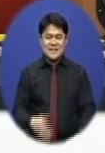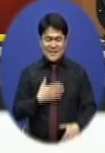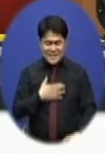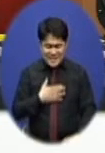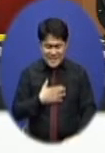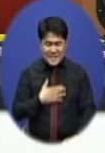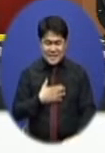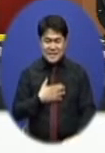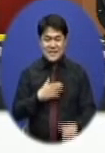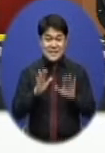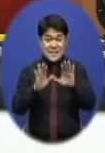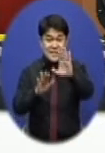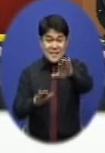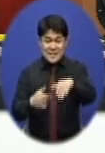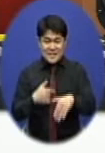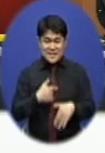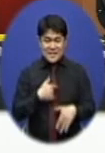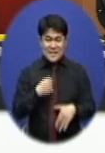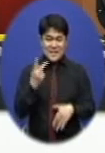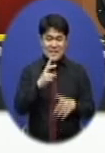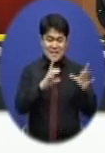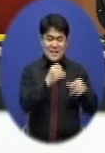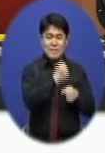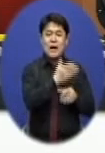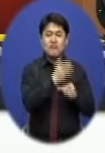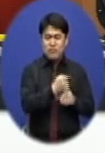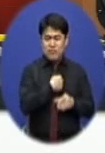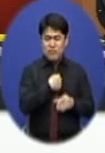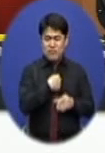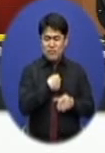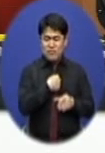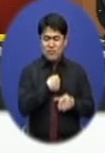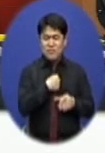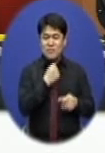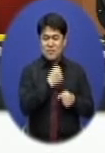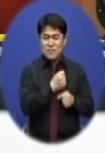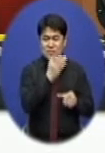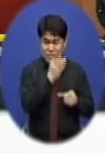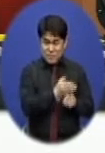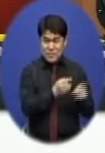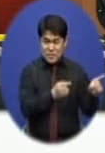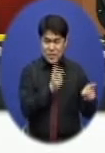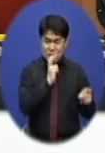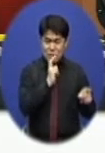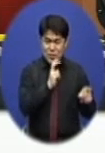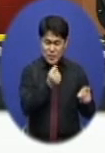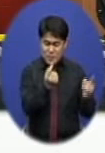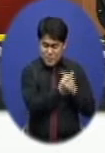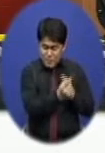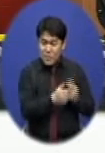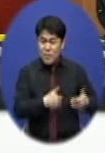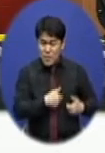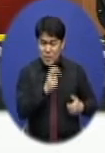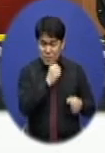그러니까요. 아, 제가 그 자식 제작을 하고 있어가지고 어머니. 예. 네. 네, 이제 편곡도 좀 문제가 좀 있어서 다시